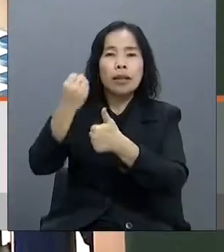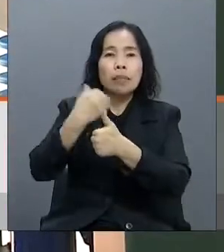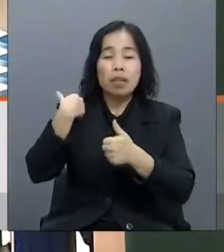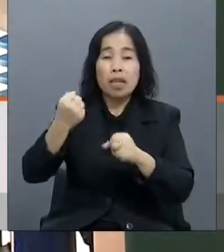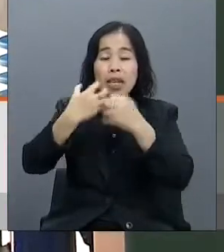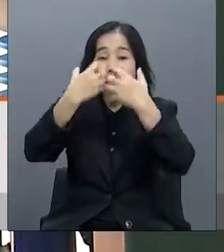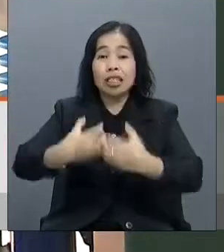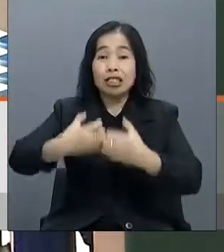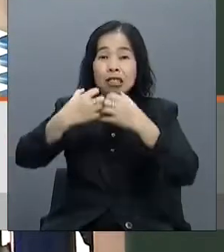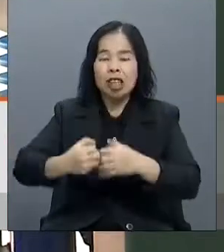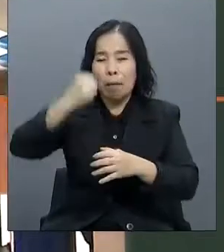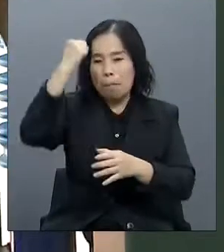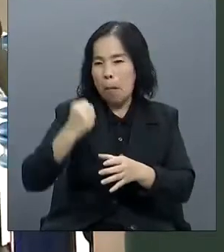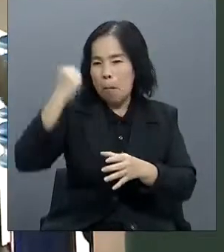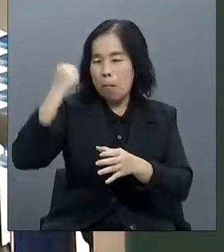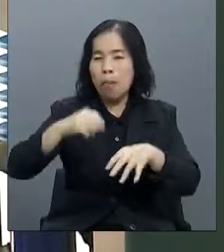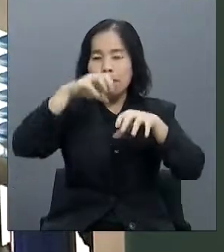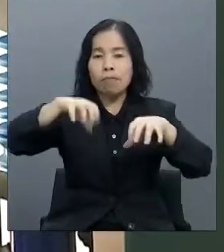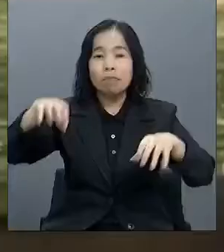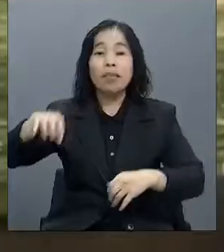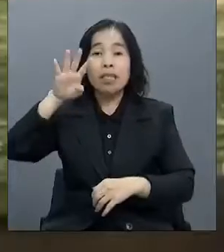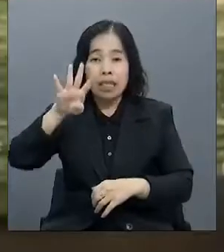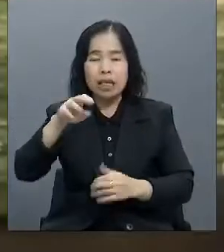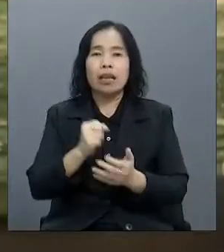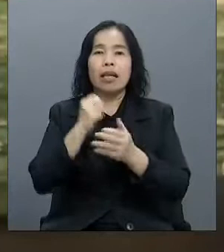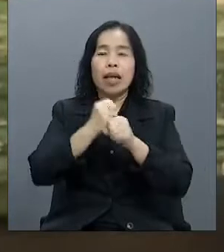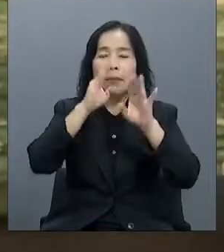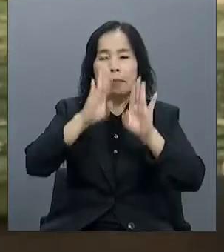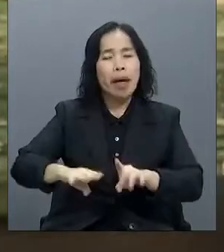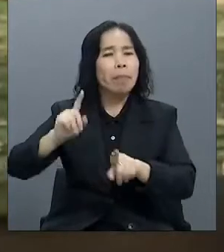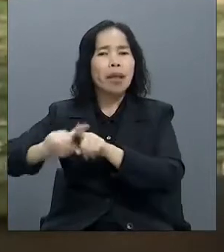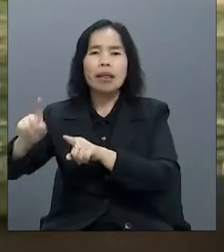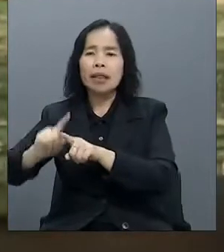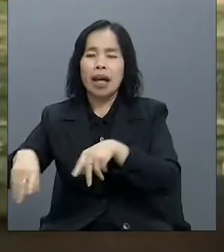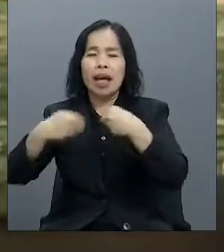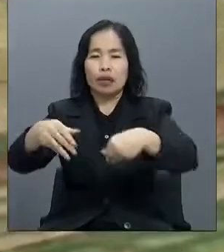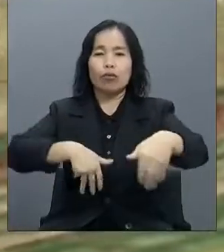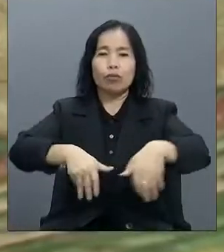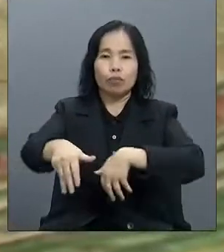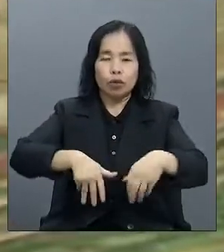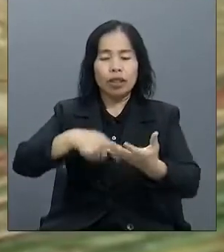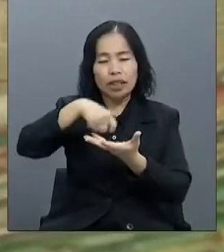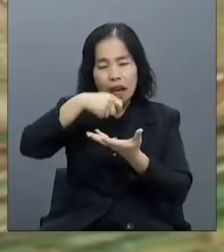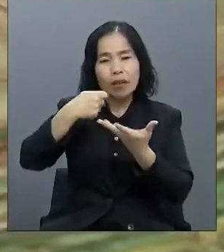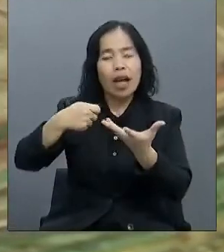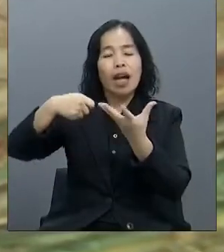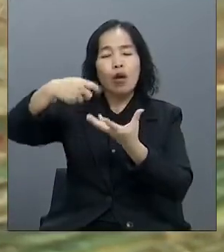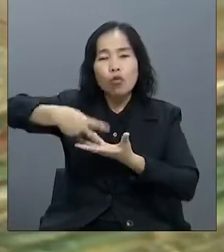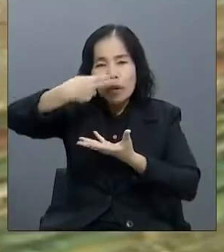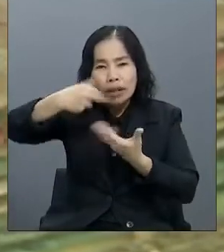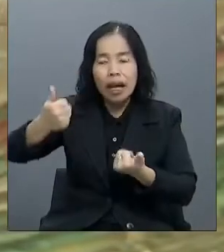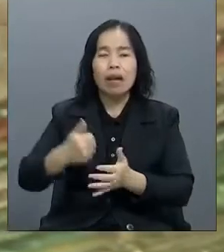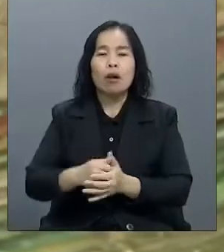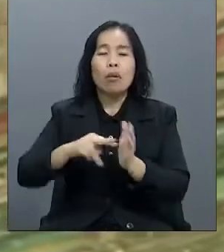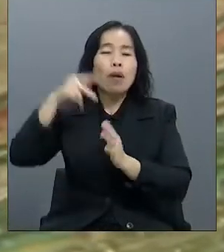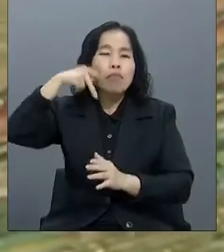าผลิตภาชนะใส่อาหารหลากหลายรูปแบบเพื่อสร้างรายได้ให้กับชุมชนในหมู่บ้านช่วยลดการใช้ถุงพลาสติกและลดเชื้อเพลิ